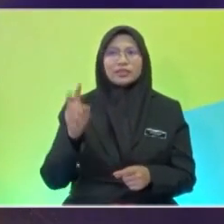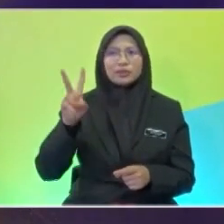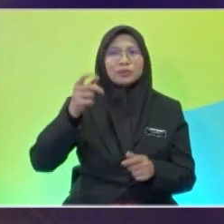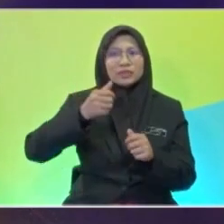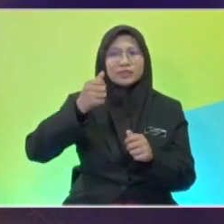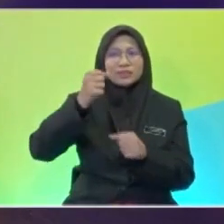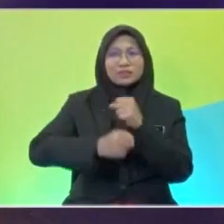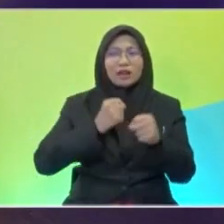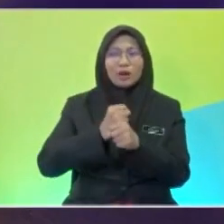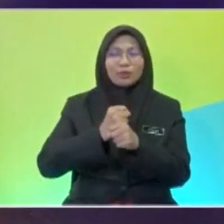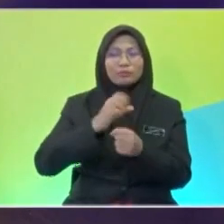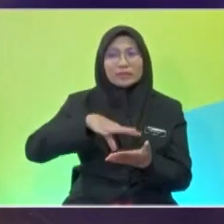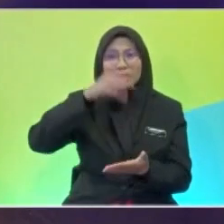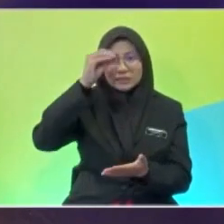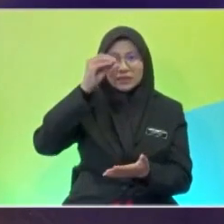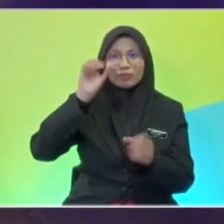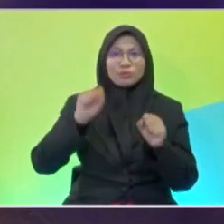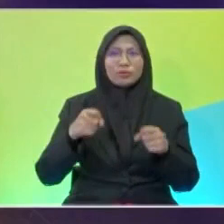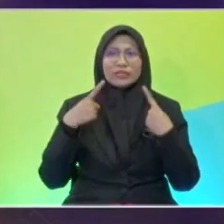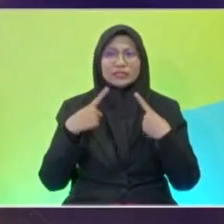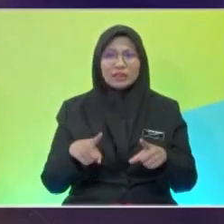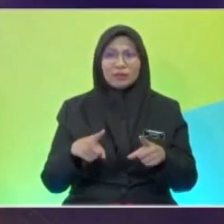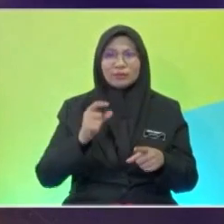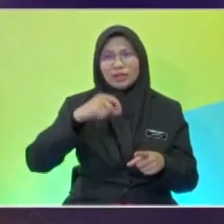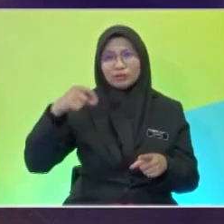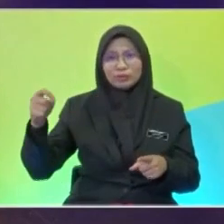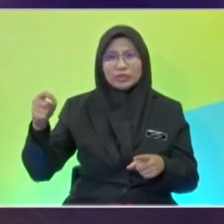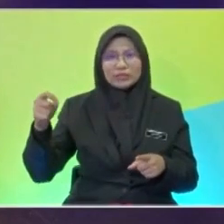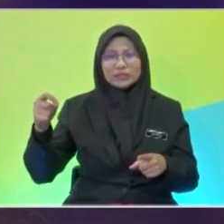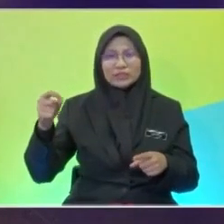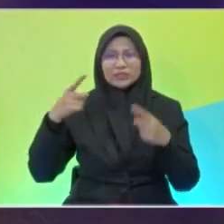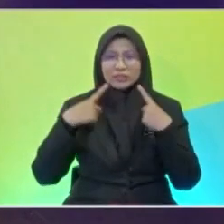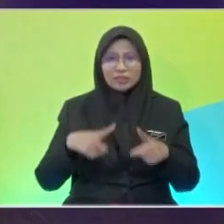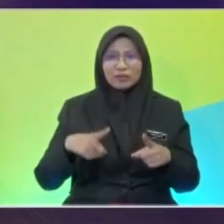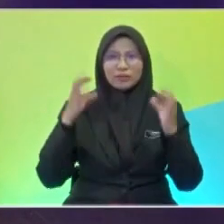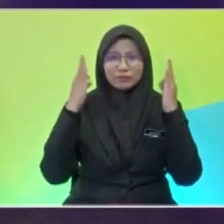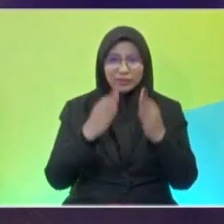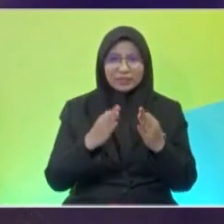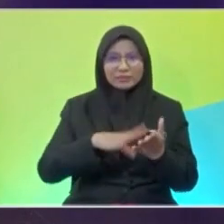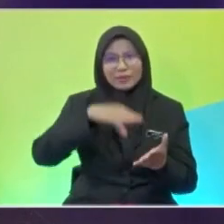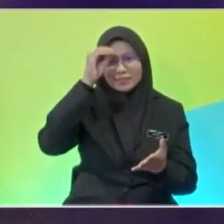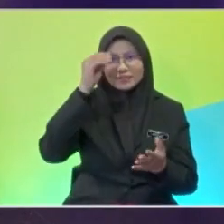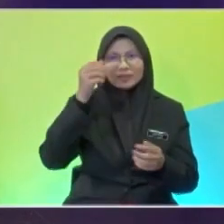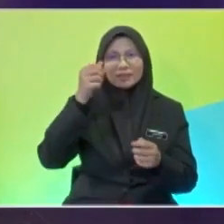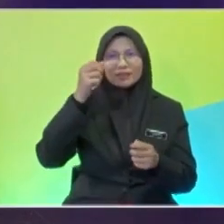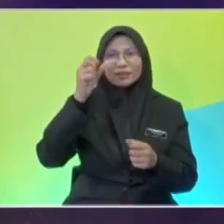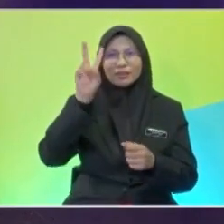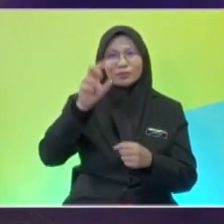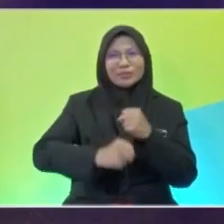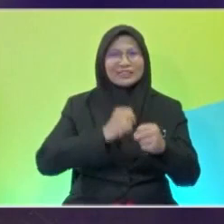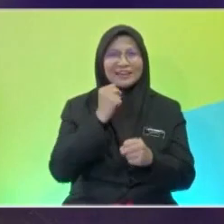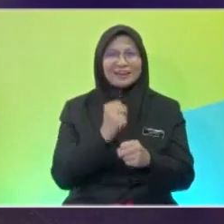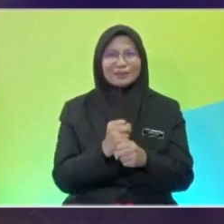memperoleh ikhlas ya Ee ikhlas jangan lupa janji kita pasti ikhlas dalam mata pelajaran sebelumnya